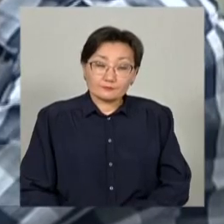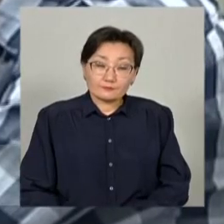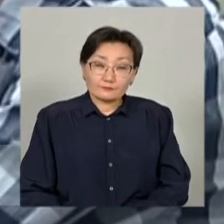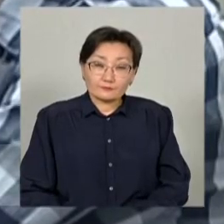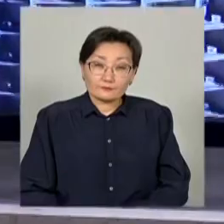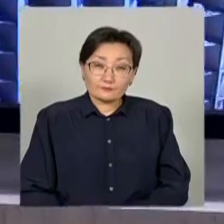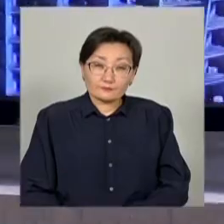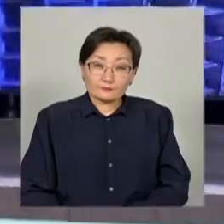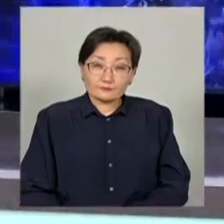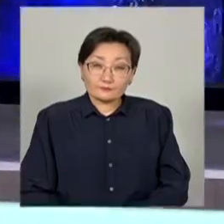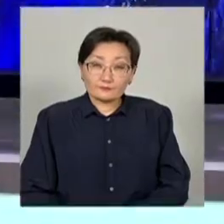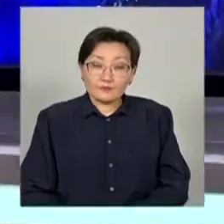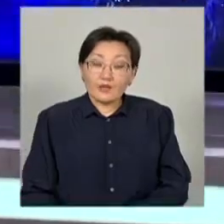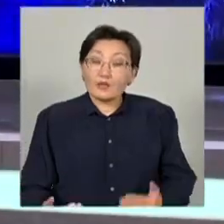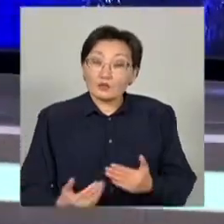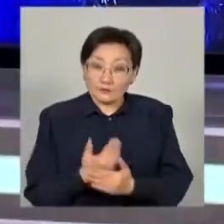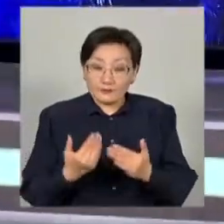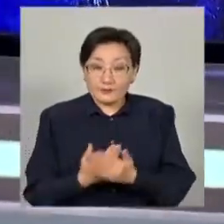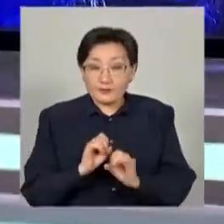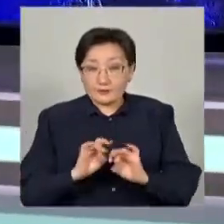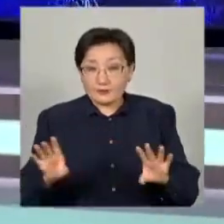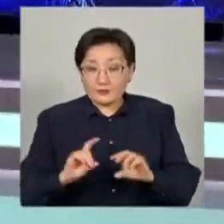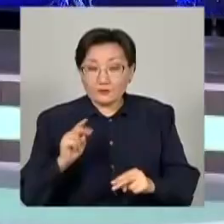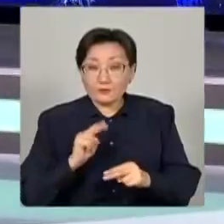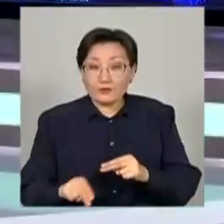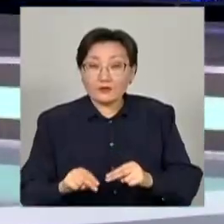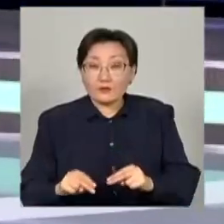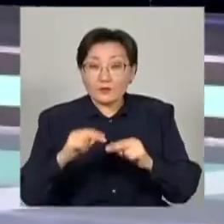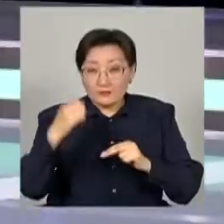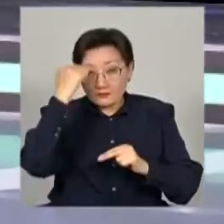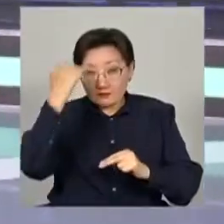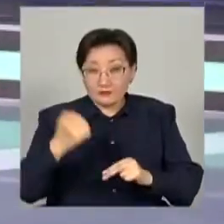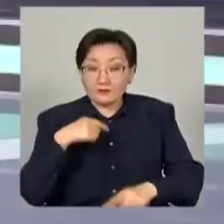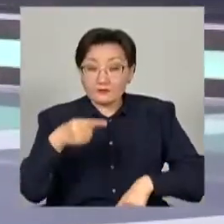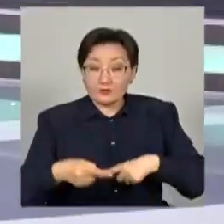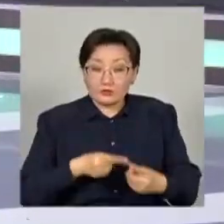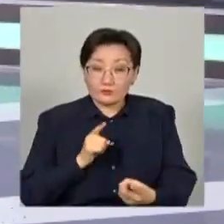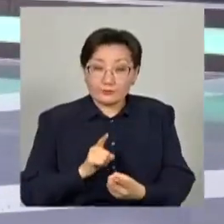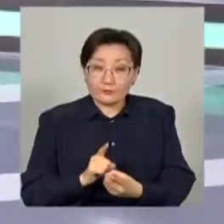Алматы. Это все, о чем мы хотели рассказать вам сегодня. Всего доброго, до встречи в эфире.